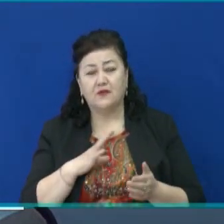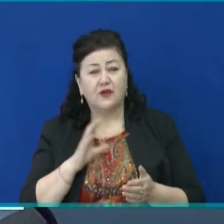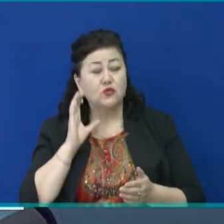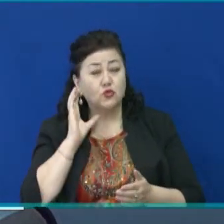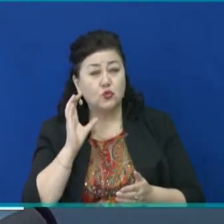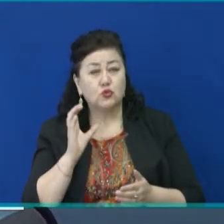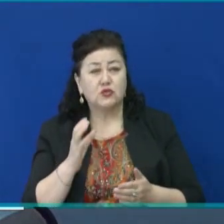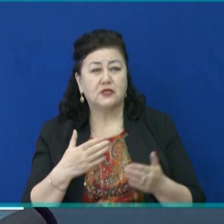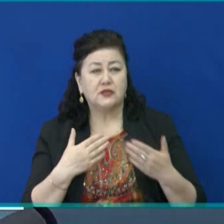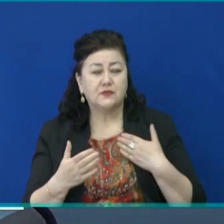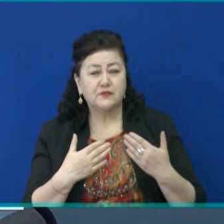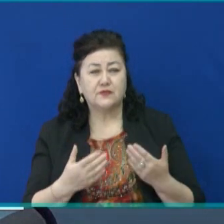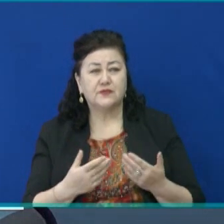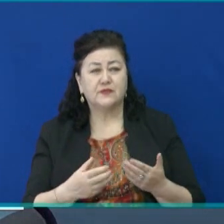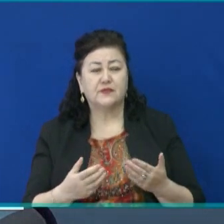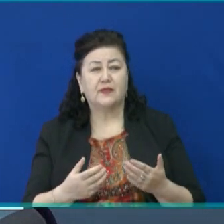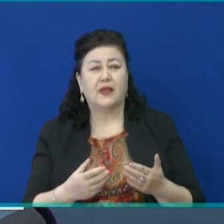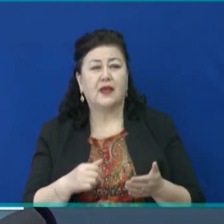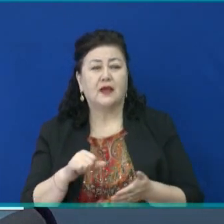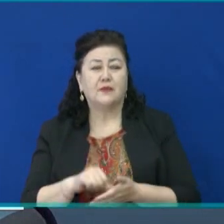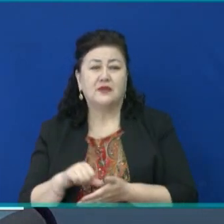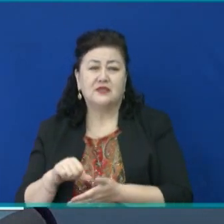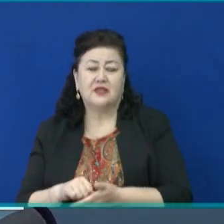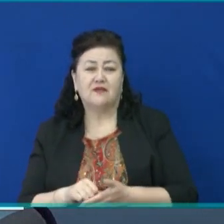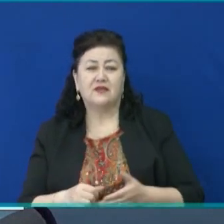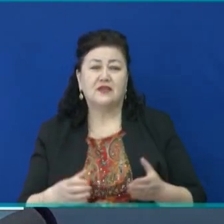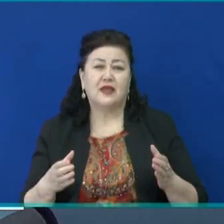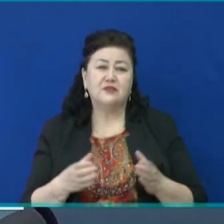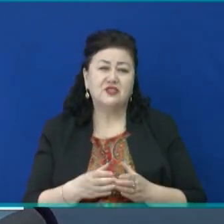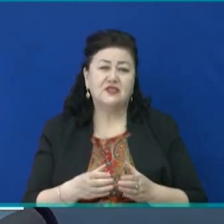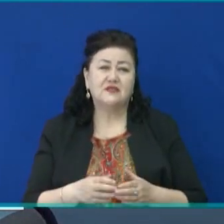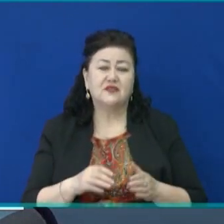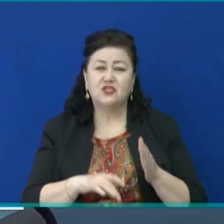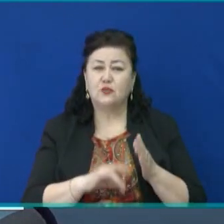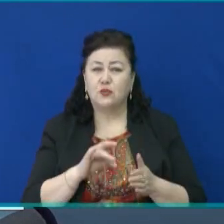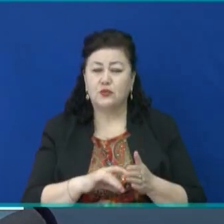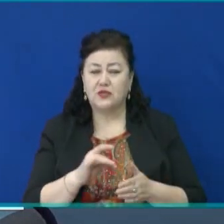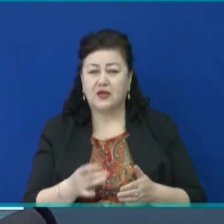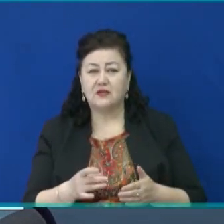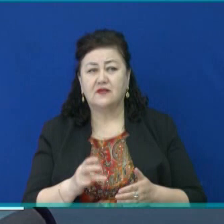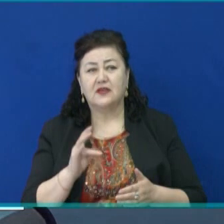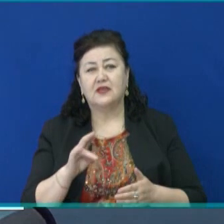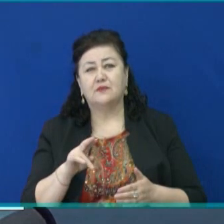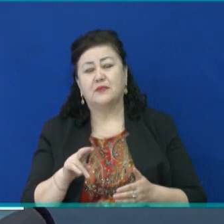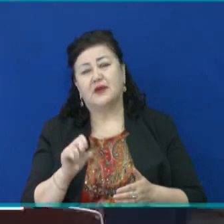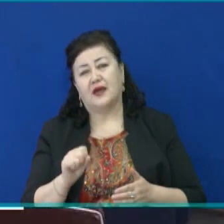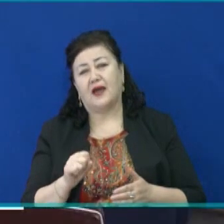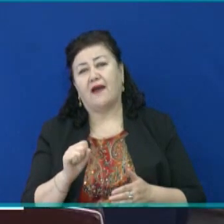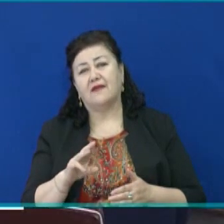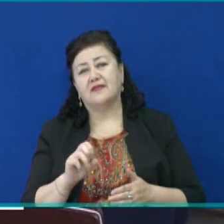участием потребителей, представителей общественности, депутатов маслихатов, НПП «Атамекен» и